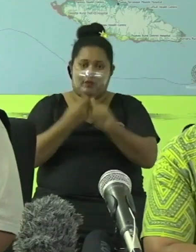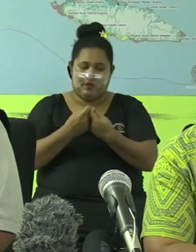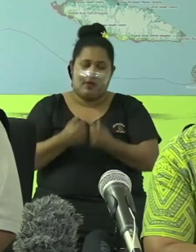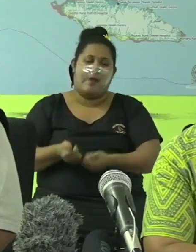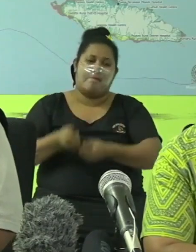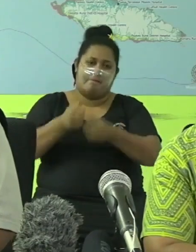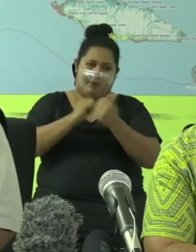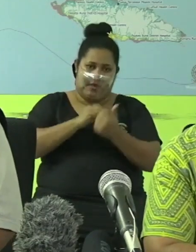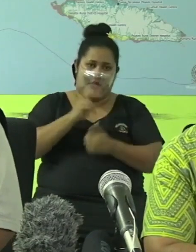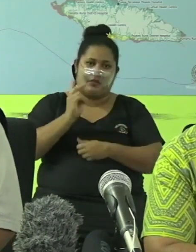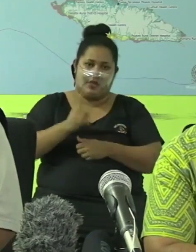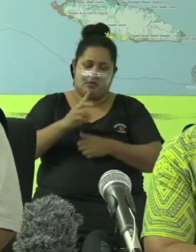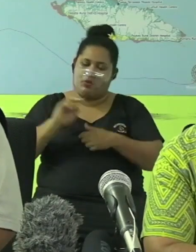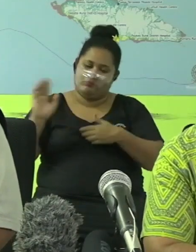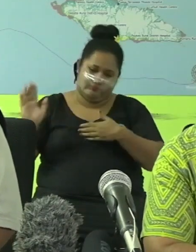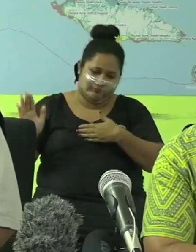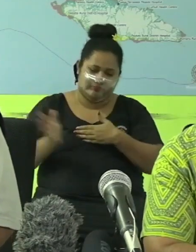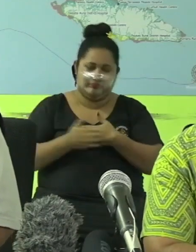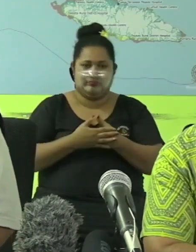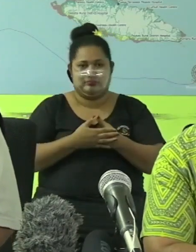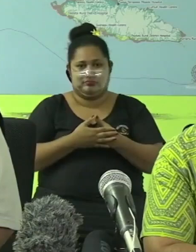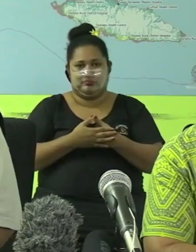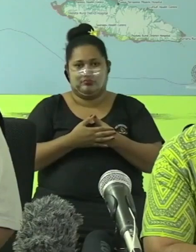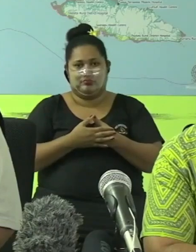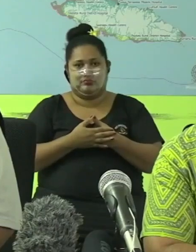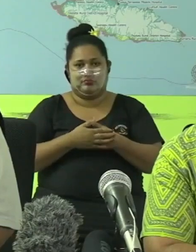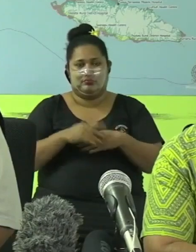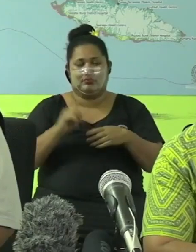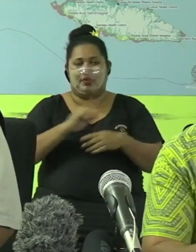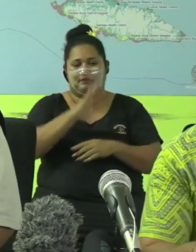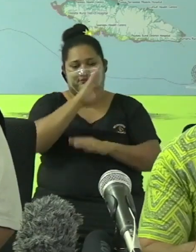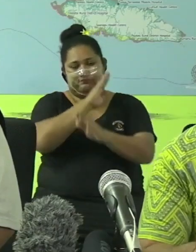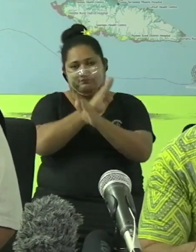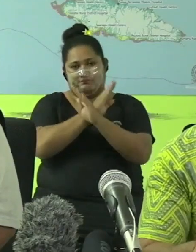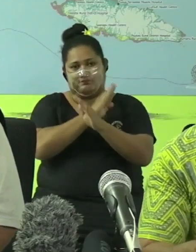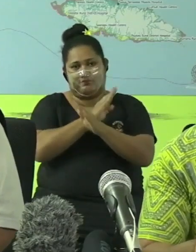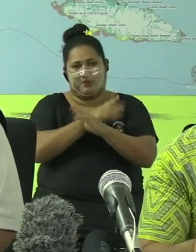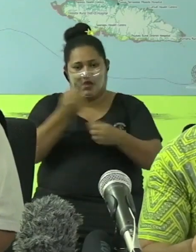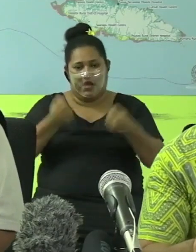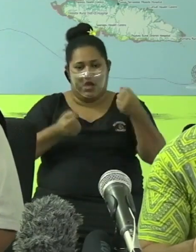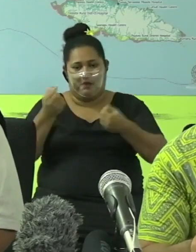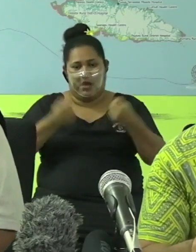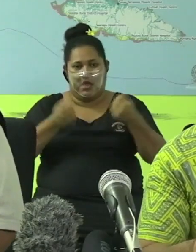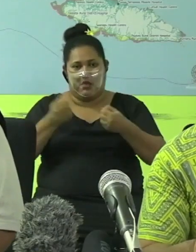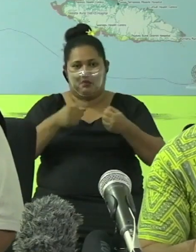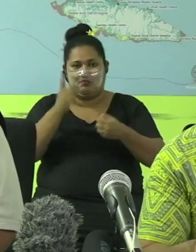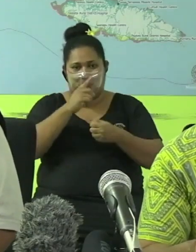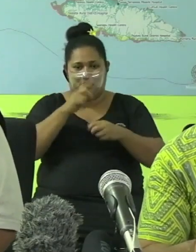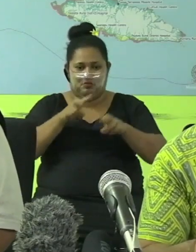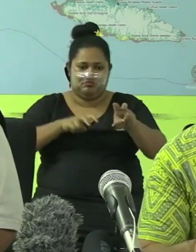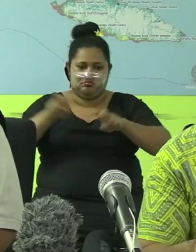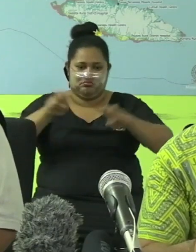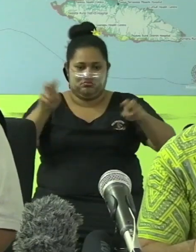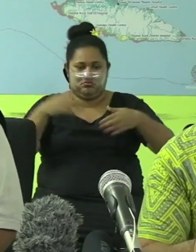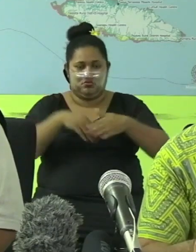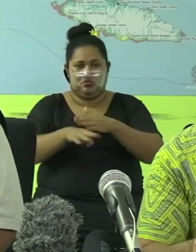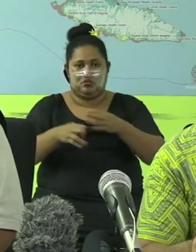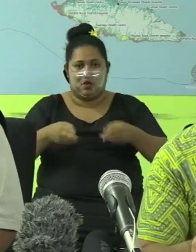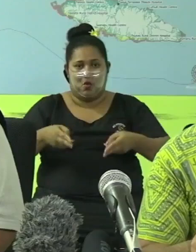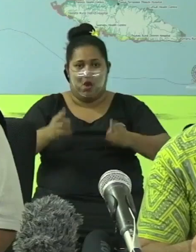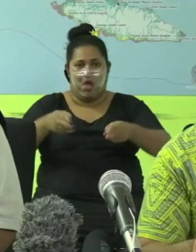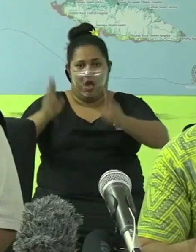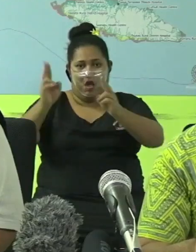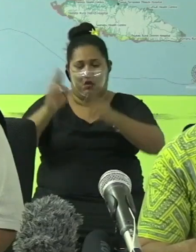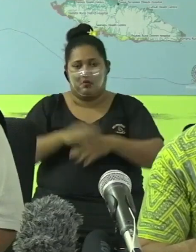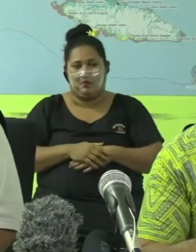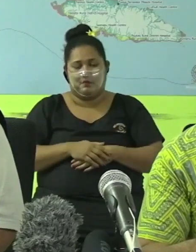atunuu atoa I le tapunia atoa ia matapu ai ia taavale ma le so ona feoaʻi I luga o ala tetele